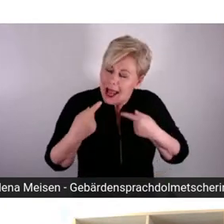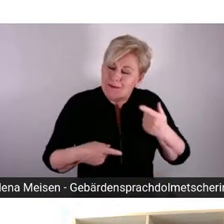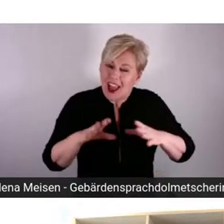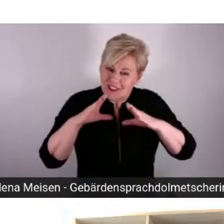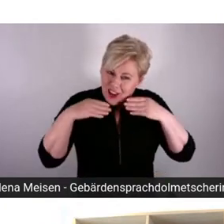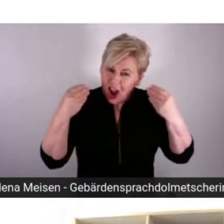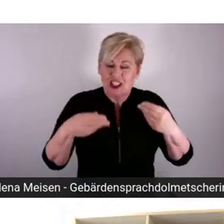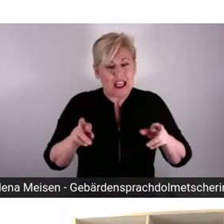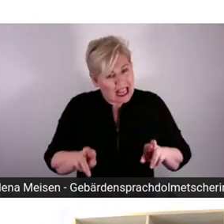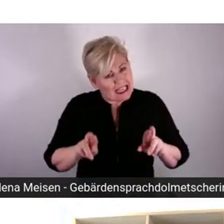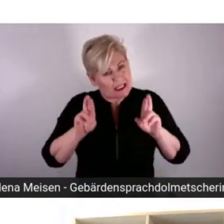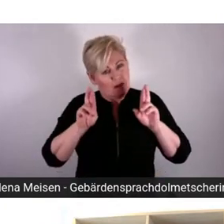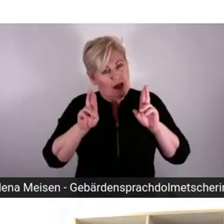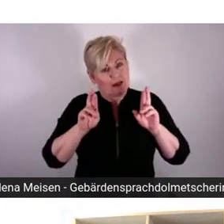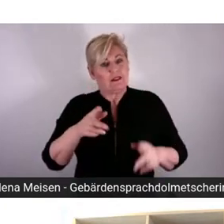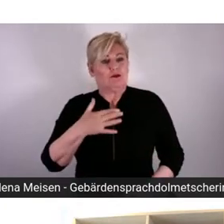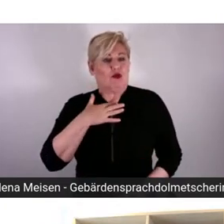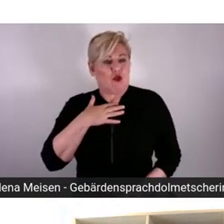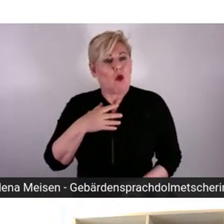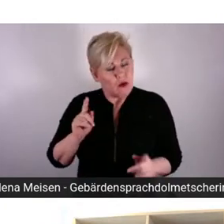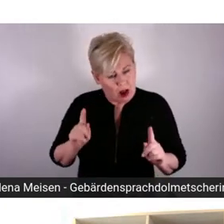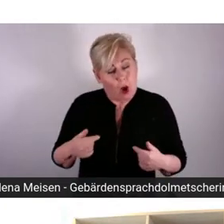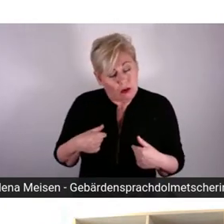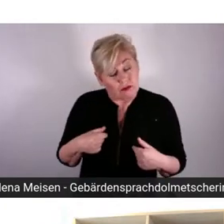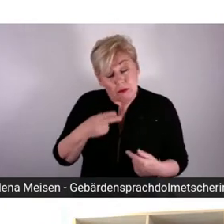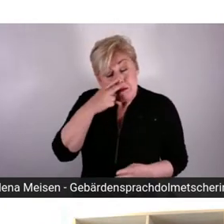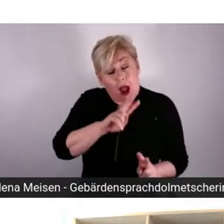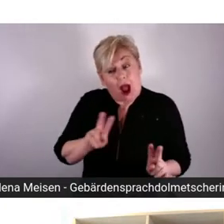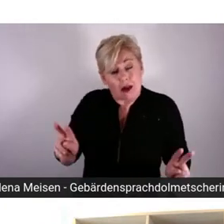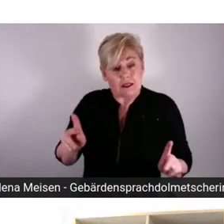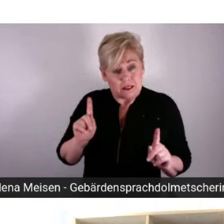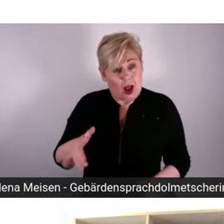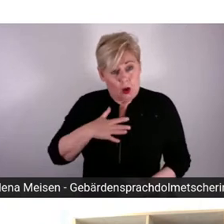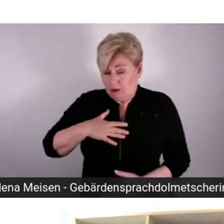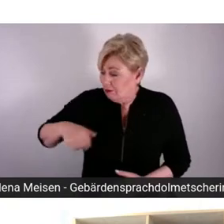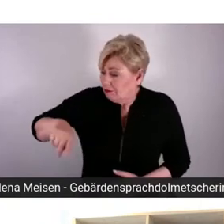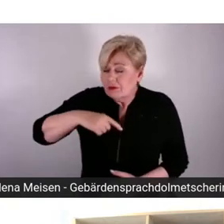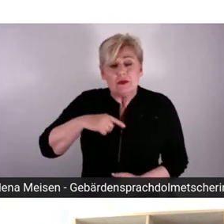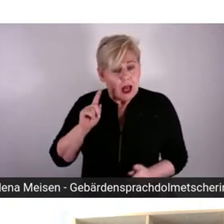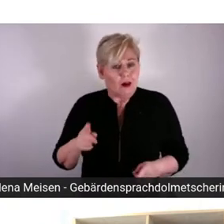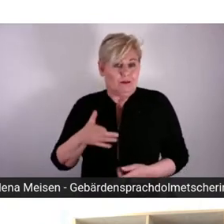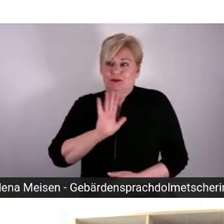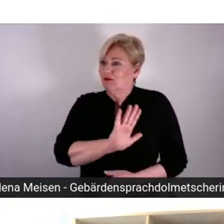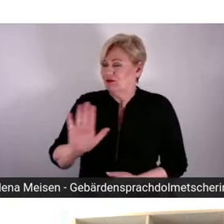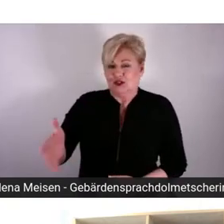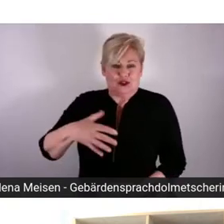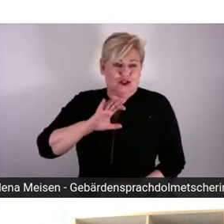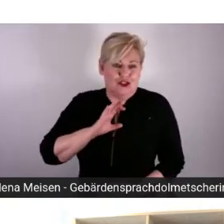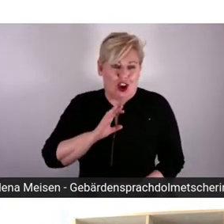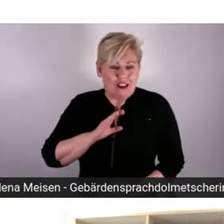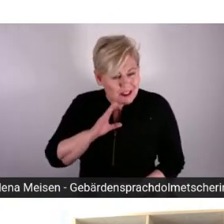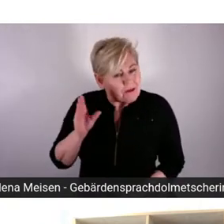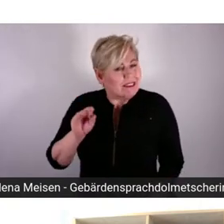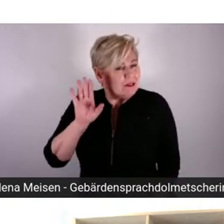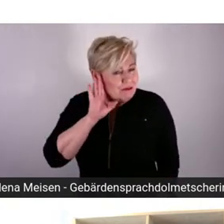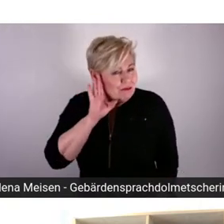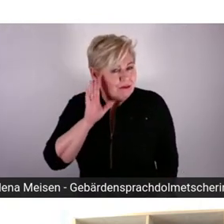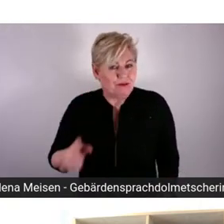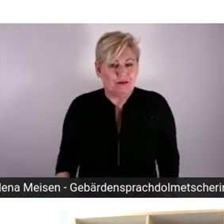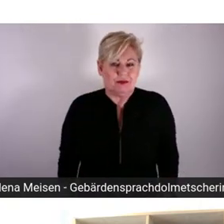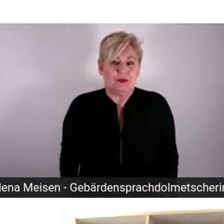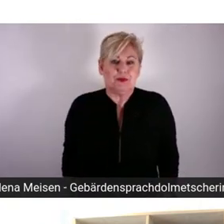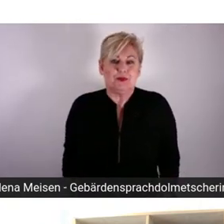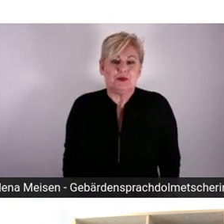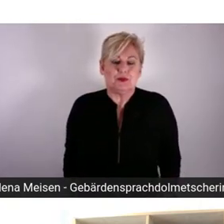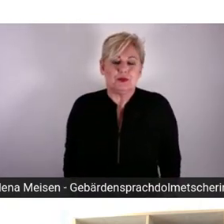und respektvoll im Ton. Da achten wir auch drauf und umso größer ist Ihre Chance, tatsächlich Gehör zu finden.